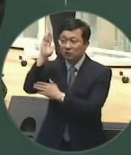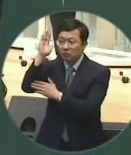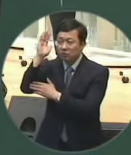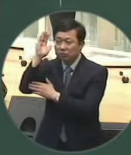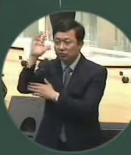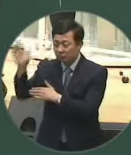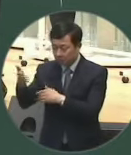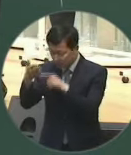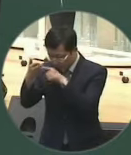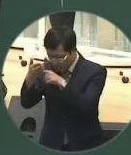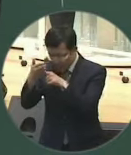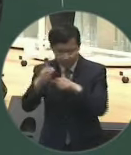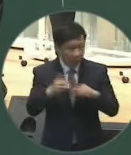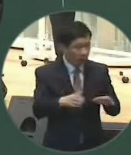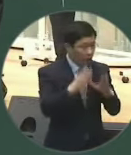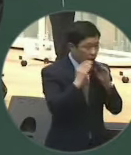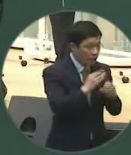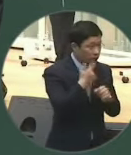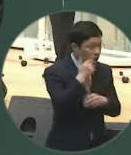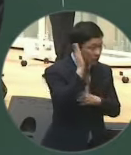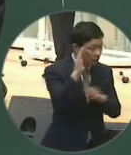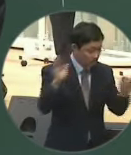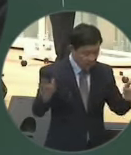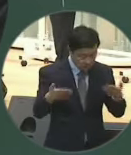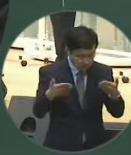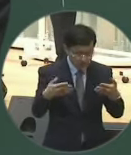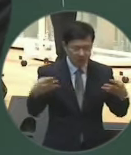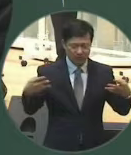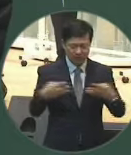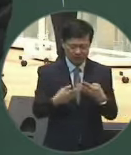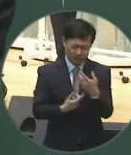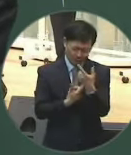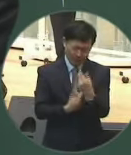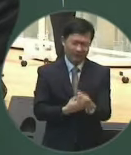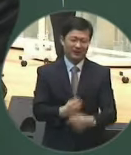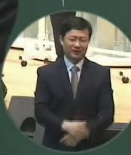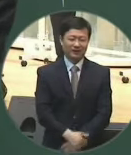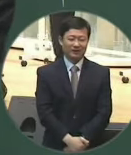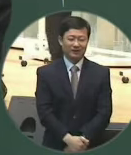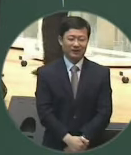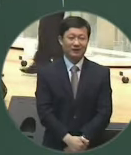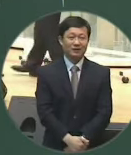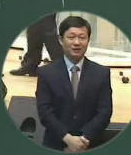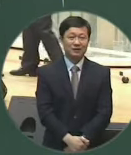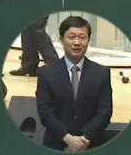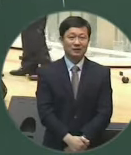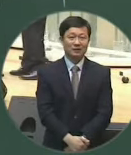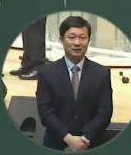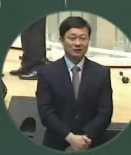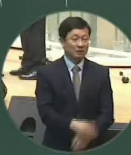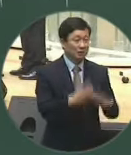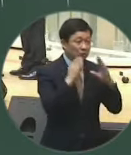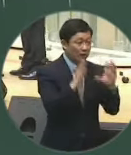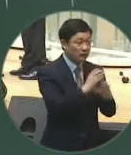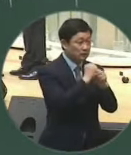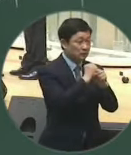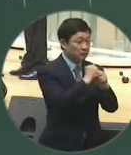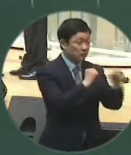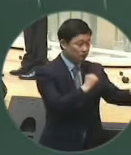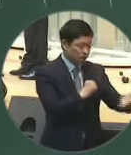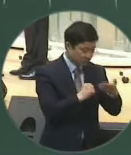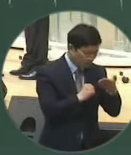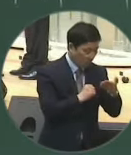Then you will realize that that actually connects with the message from this core message. 그때 여러분의 목사님 설교가 훨씬 더 답이 돼요. 왜냐?